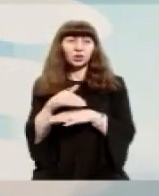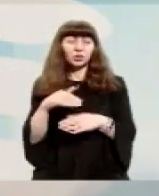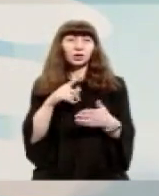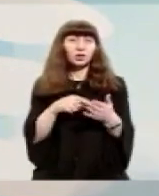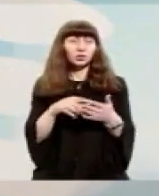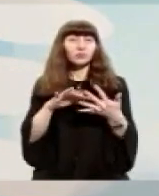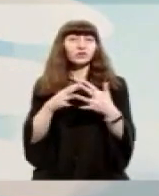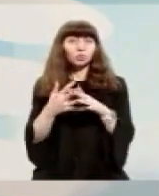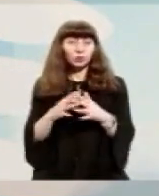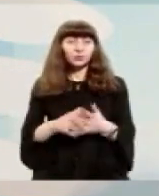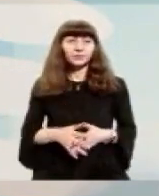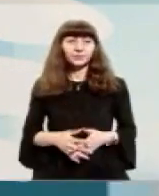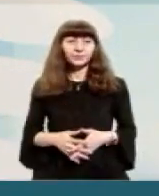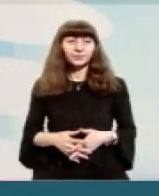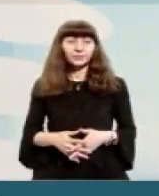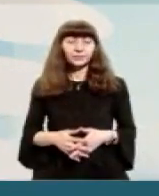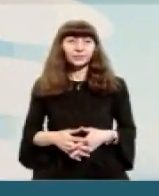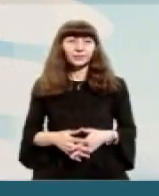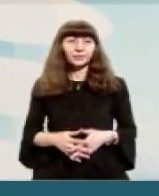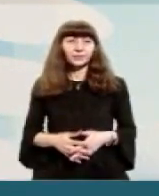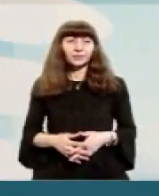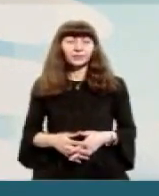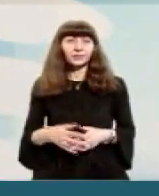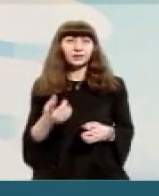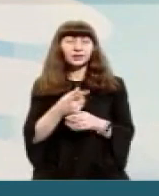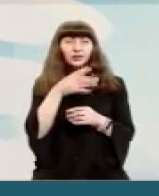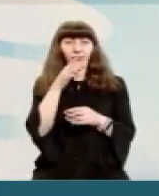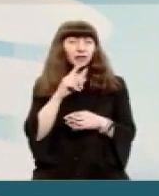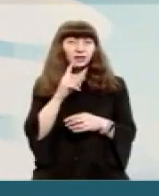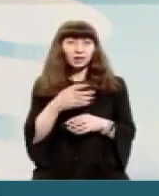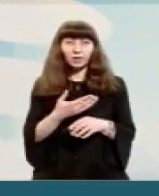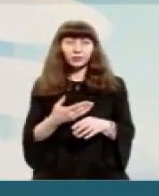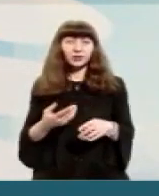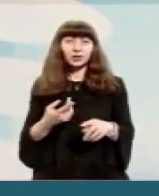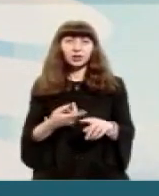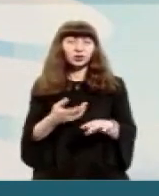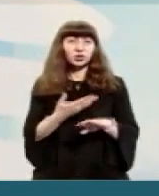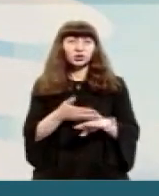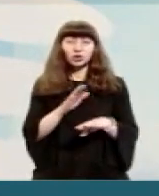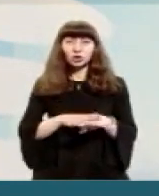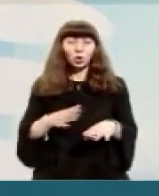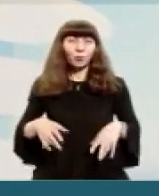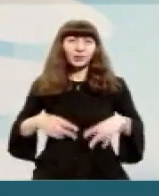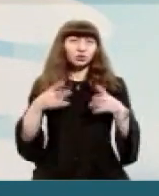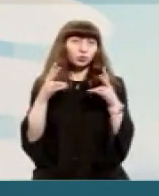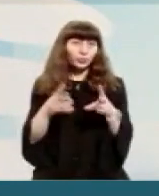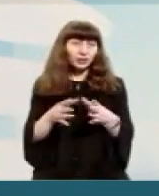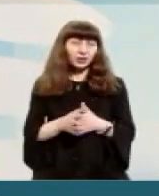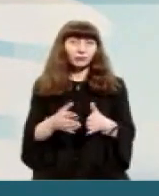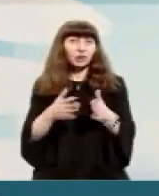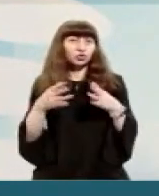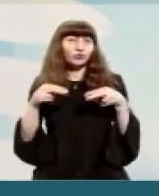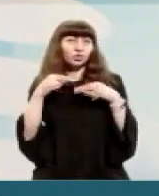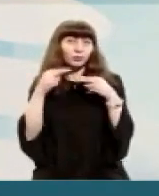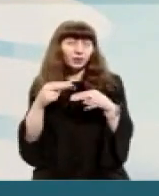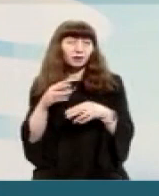и населенных пунктов в области в усиленном режиме. За это время не было допущено совершения тяжких, особо тяжких преступлений. Особое